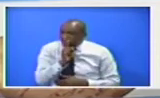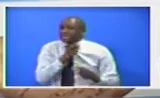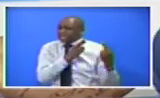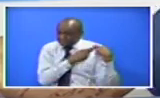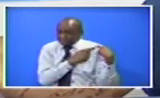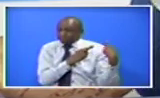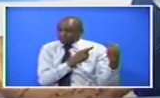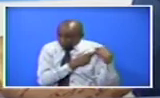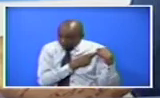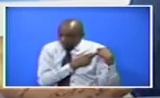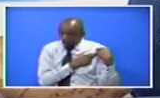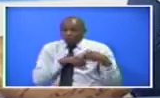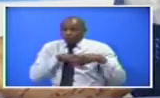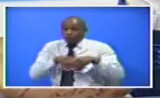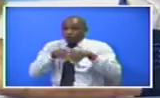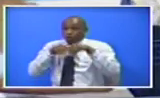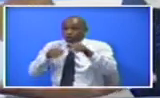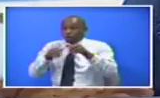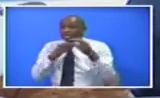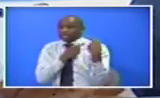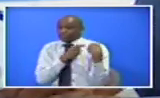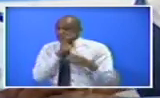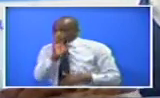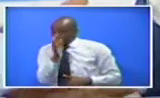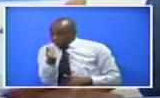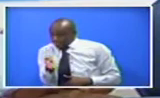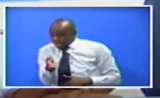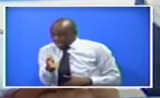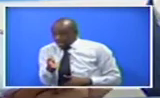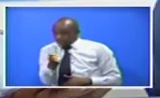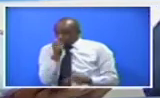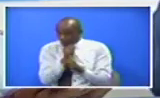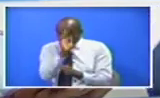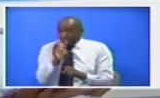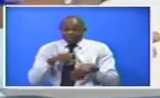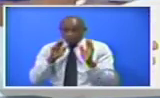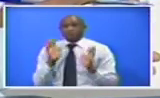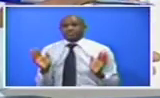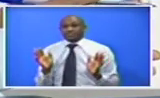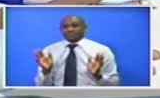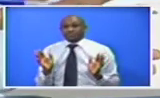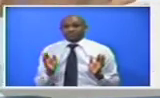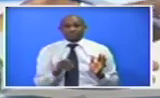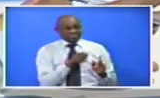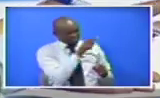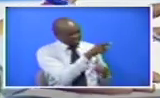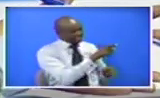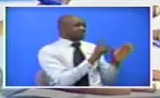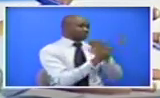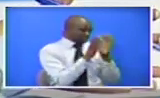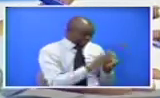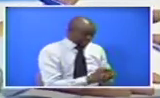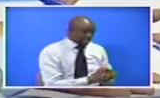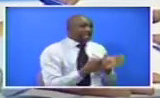accountable. Mm-hmm. Kulingana na ile wadhifa na nafasi ambayo amepewa kama waziri. Huyo ni waziri. Yes. Tuseme kama